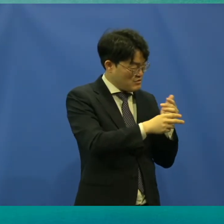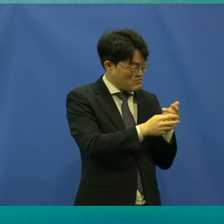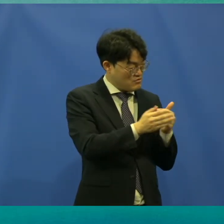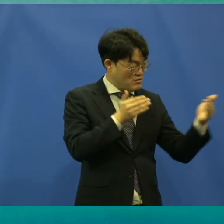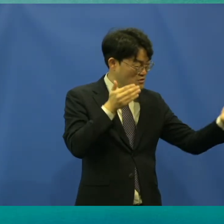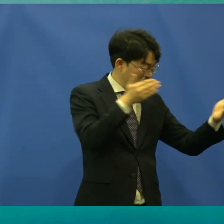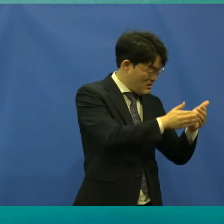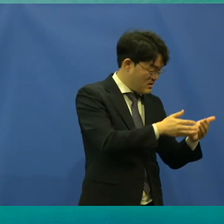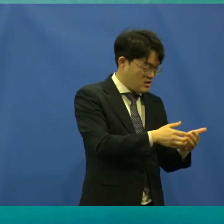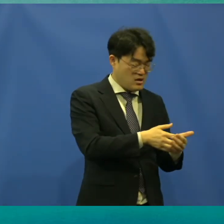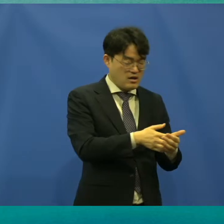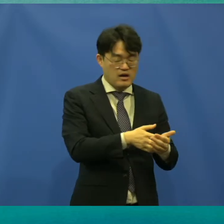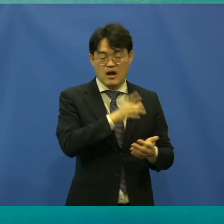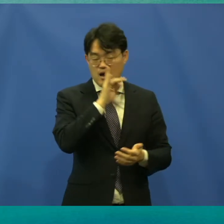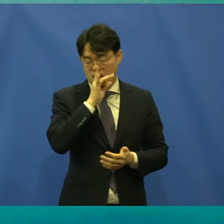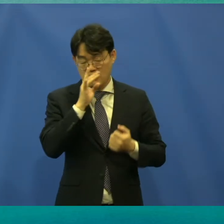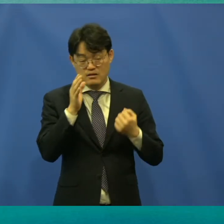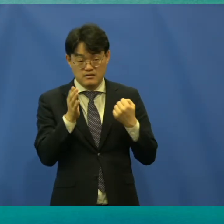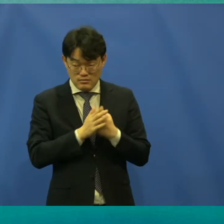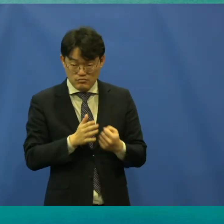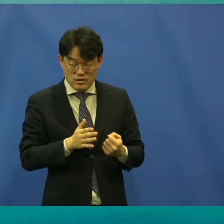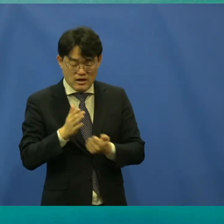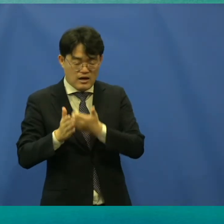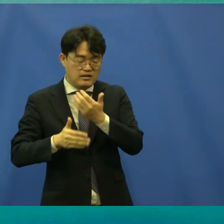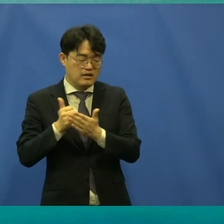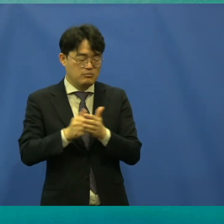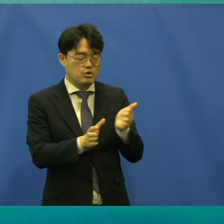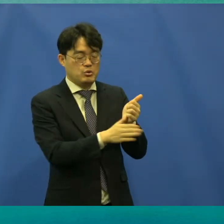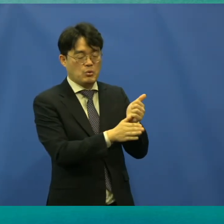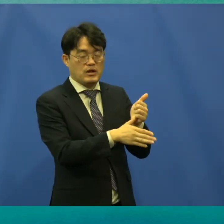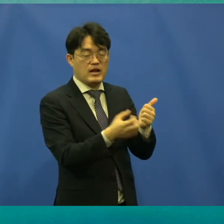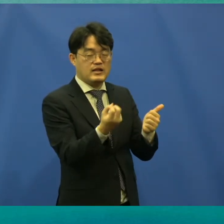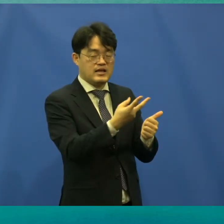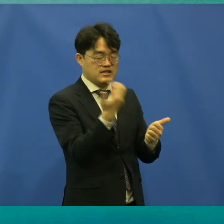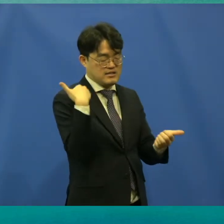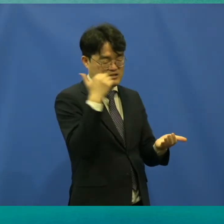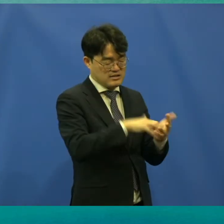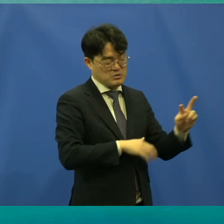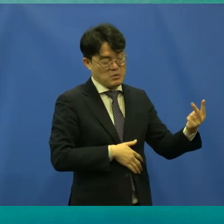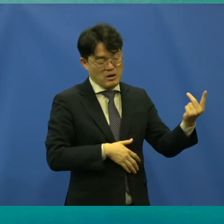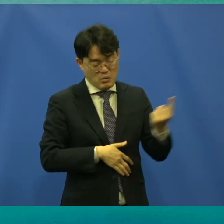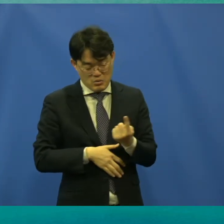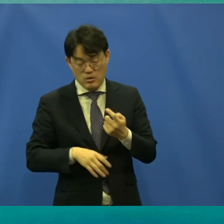위험해 보이지만 하나님은 가장 적합한 방식으로 작전을 수행하신다.